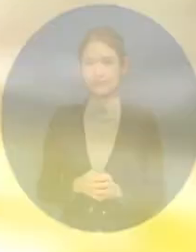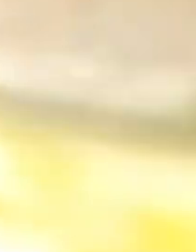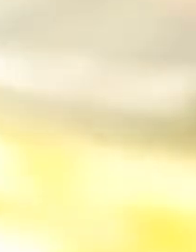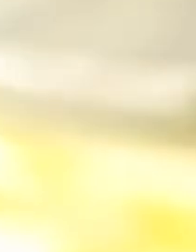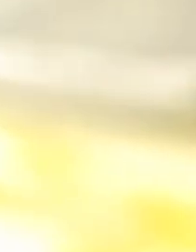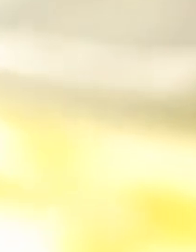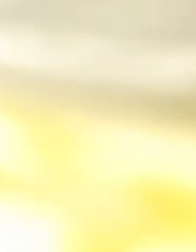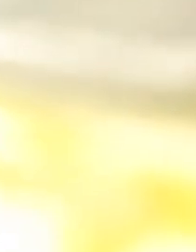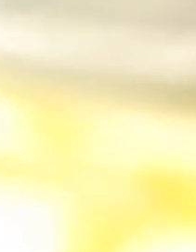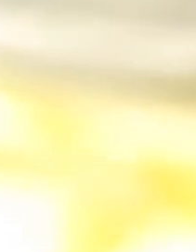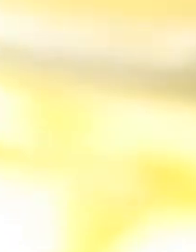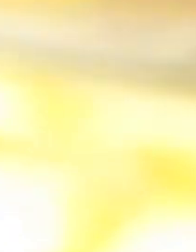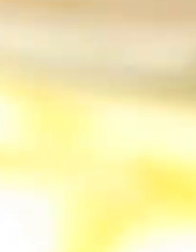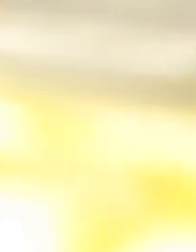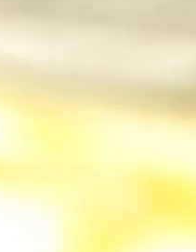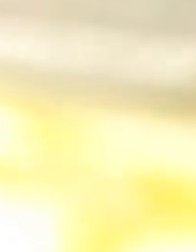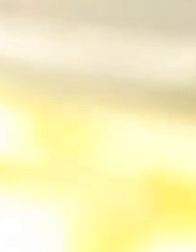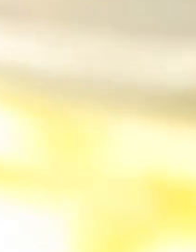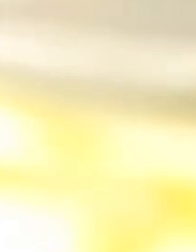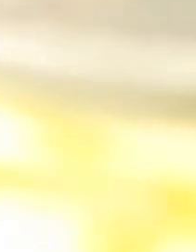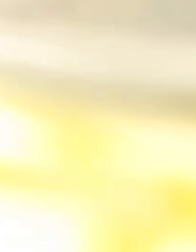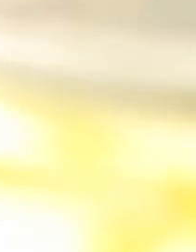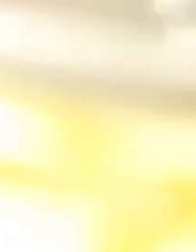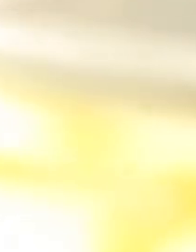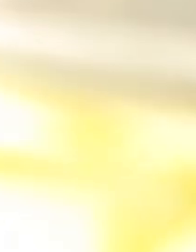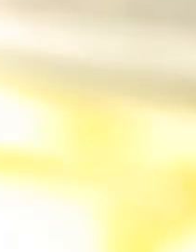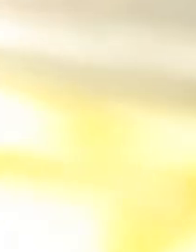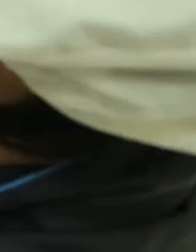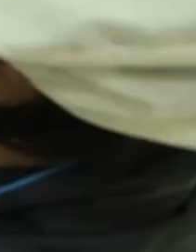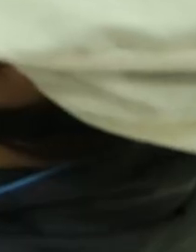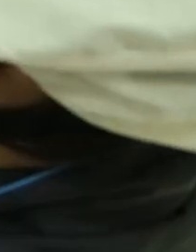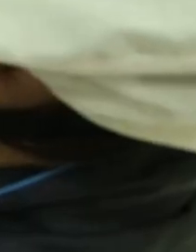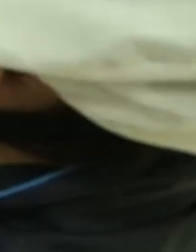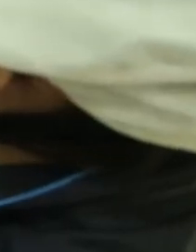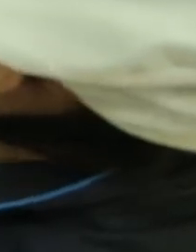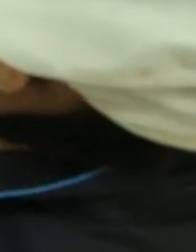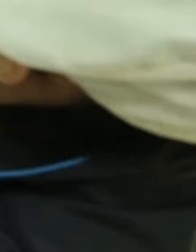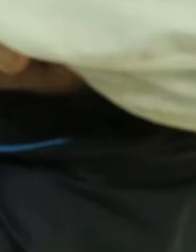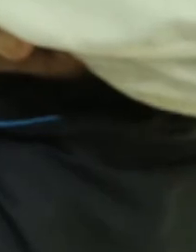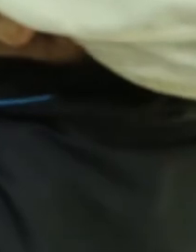그렇게 기다렸던 봄날의 드라이브. 활짝 핀 꽃이...